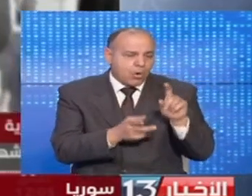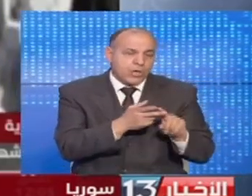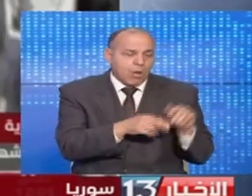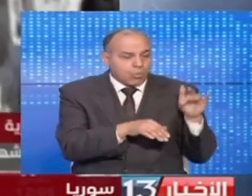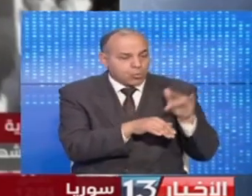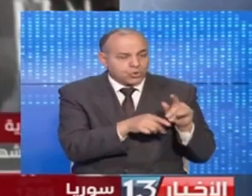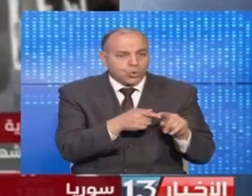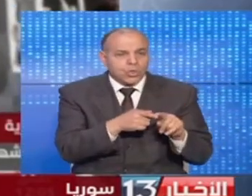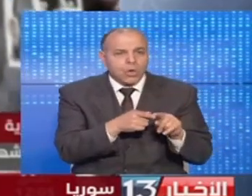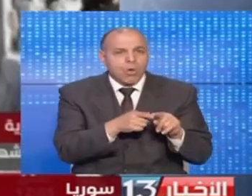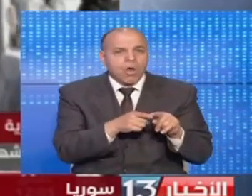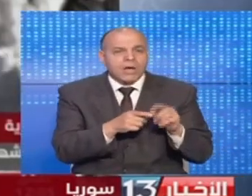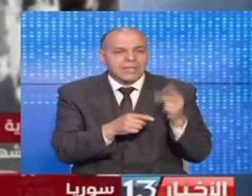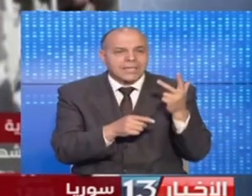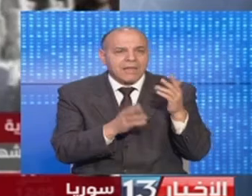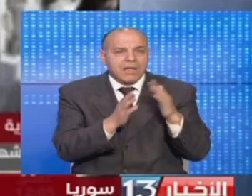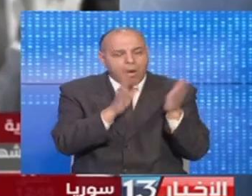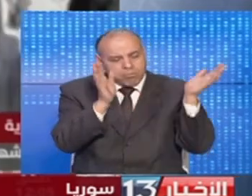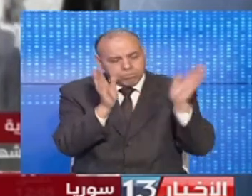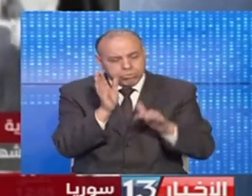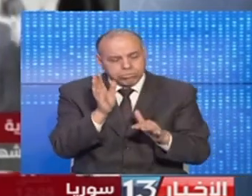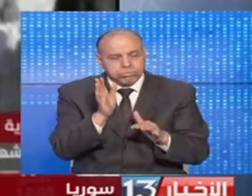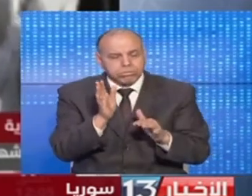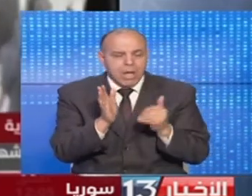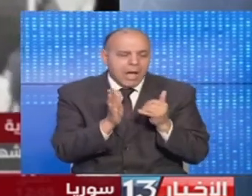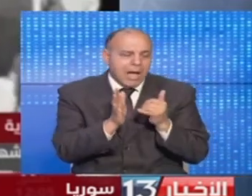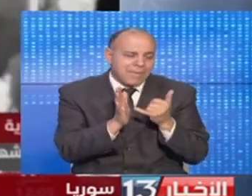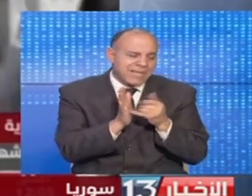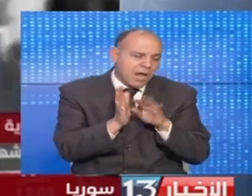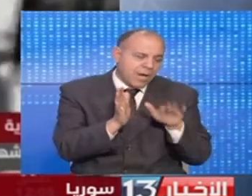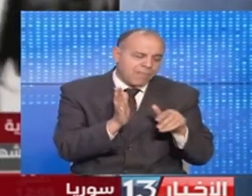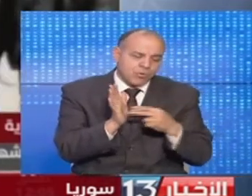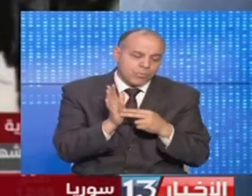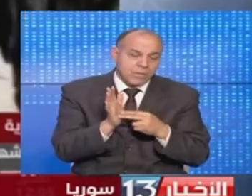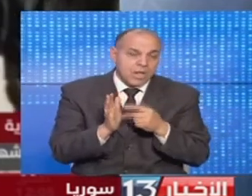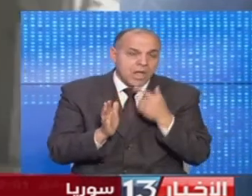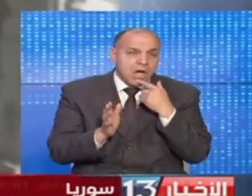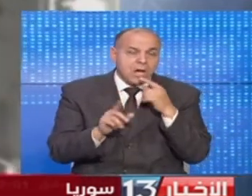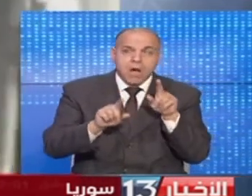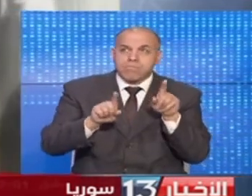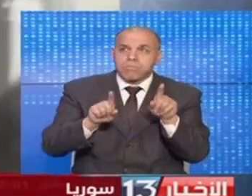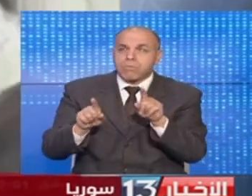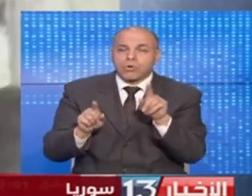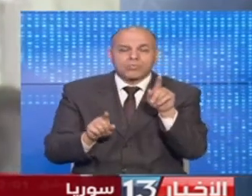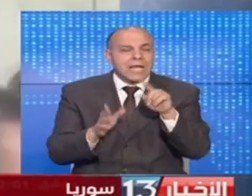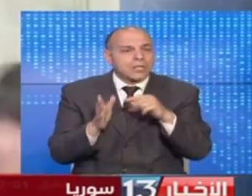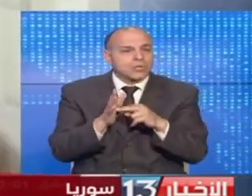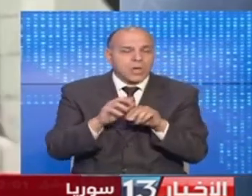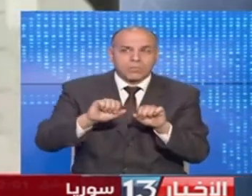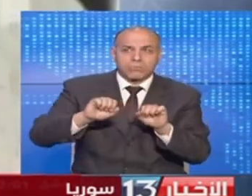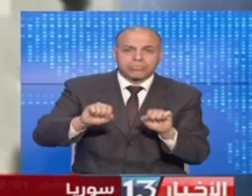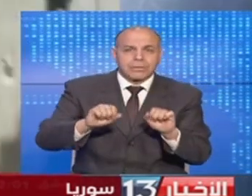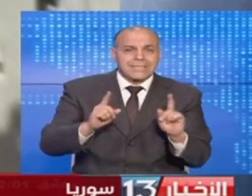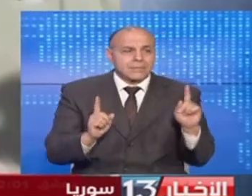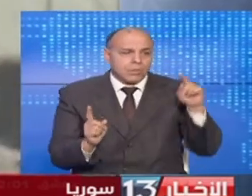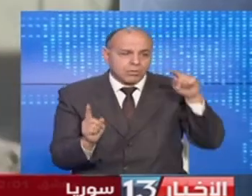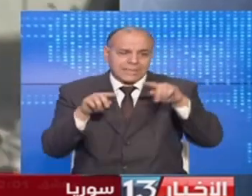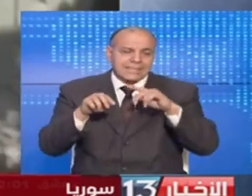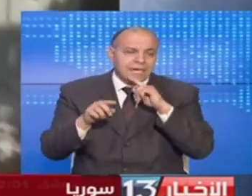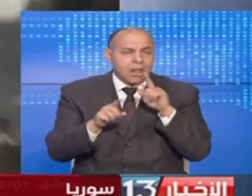وتدمير ثلاثه منازل غرب حماه مشيرا ان الدفاعات الجويه السوريه تصدت للصواريخ